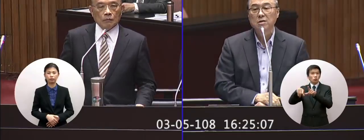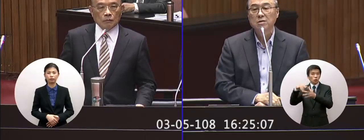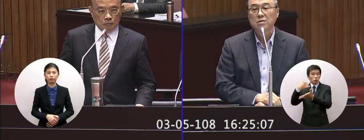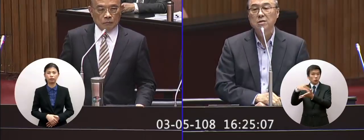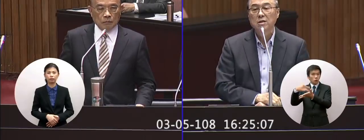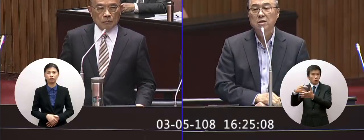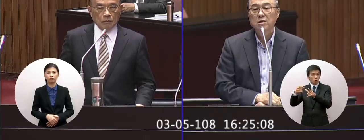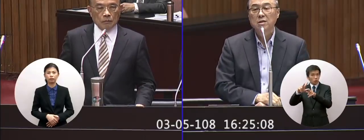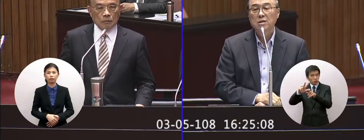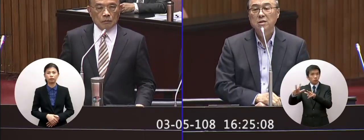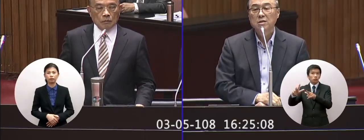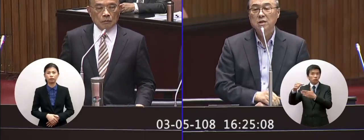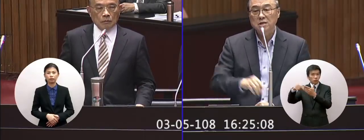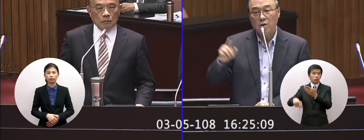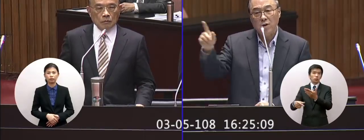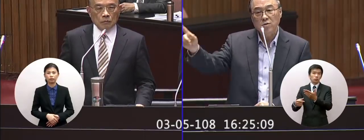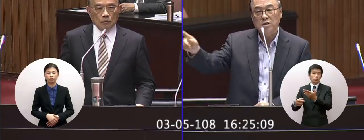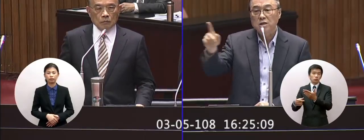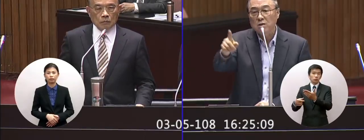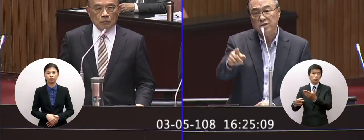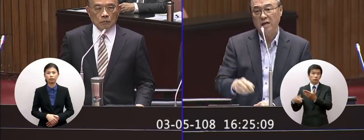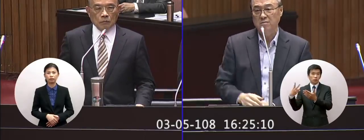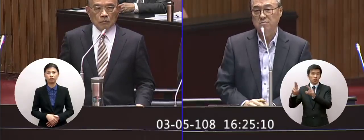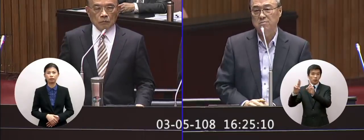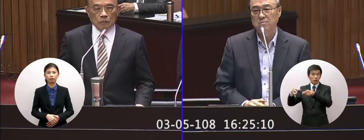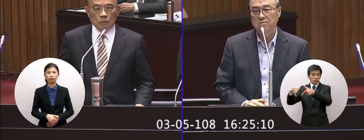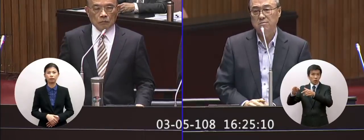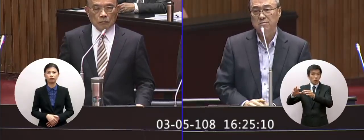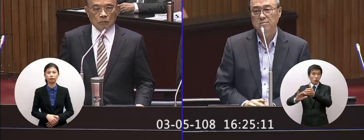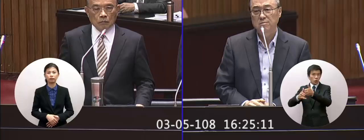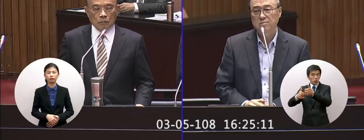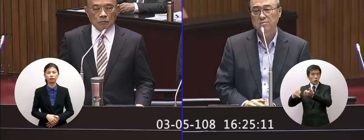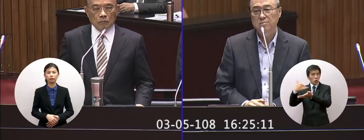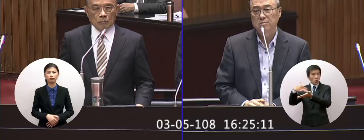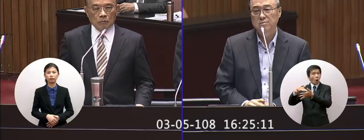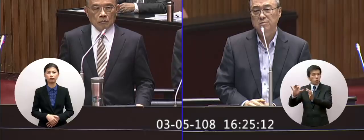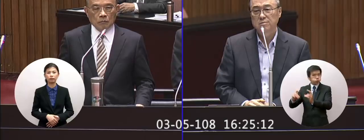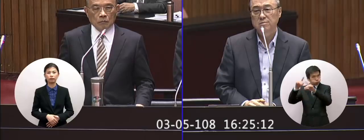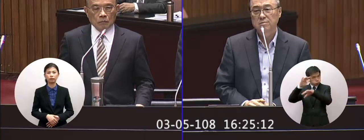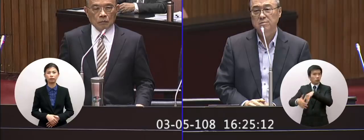式，电价委员会一定会涨。